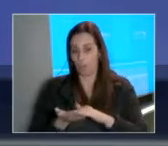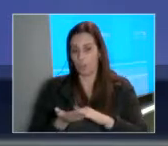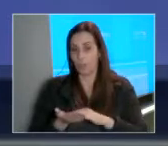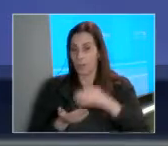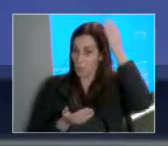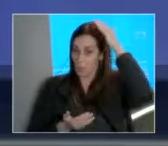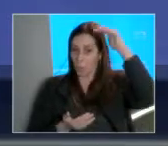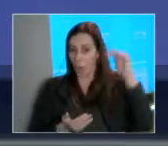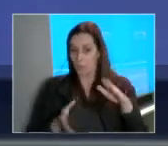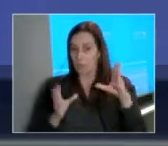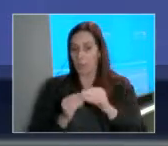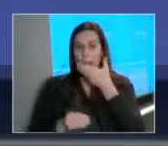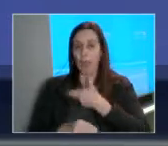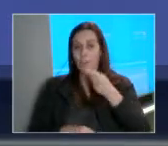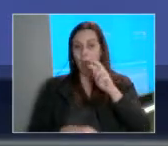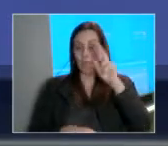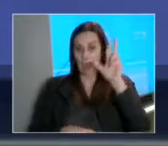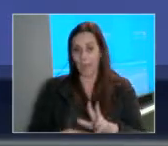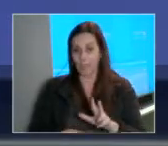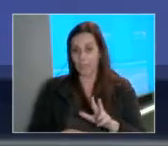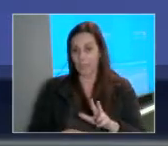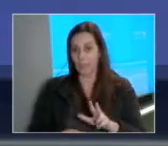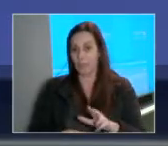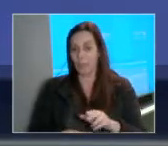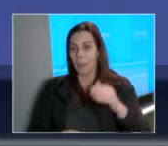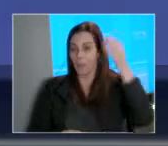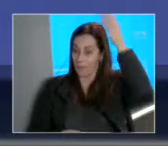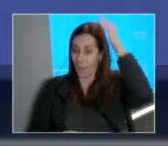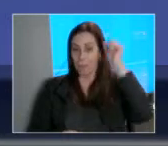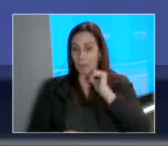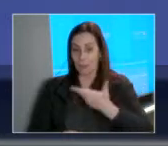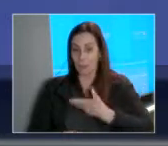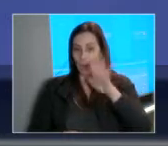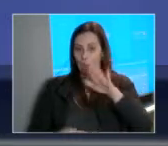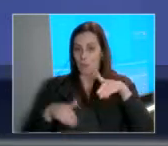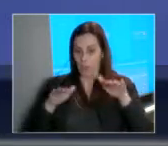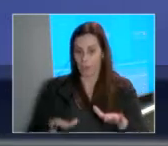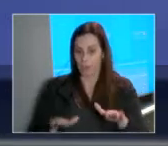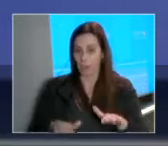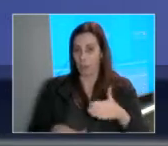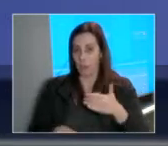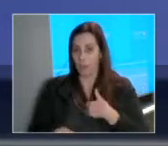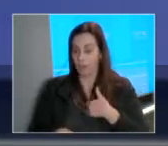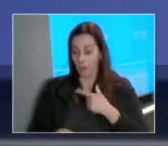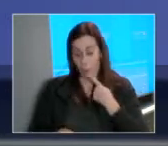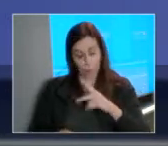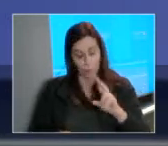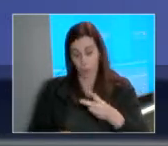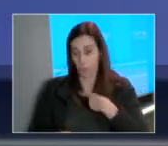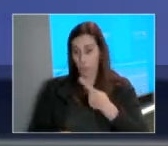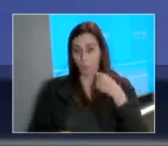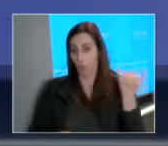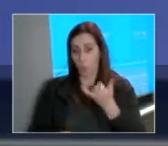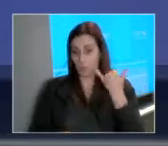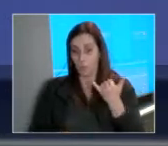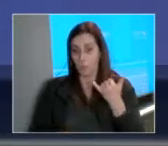בצלאל סמוטריץ' ביחד עם הרב רפי פרץ ועם איתמר בן גביר עברו וקיבלו 5 מנדטים. אני, התיאוריה שלי, ואני חוזרת עליה כל